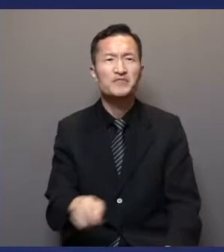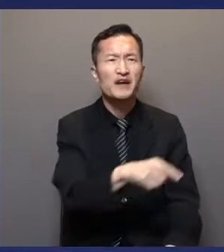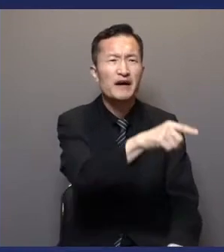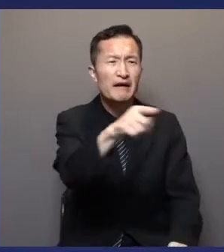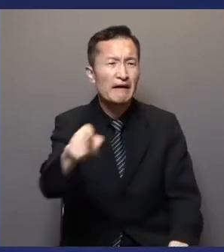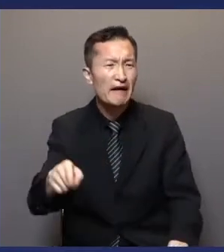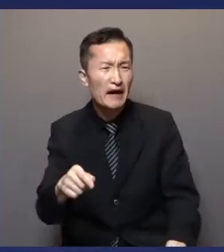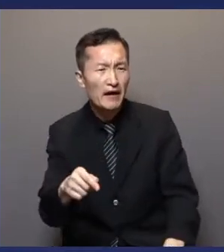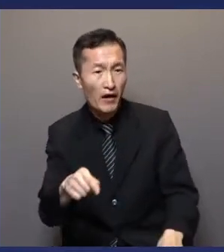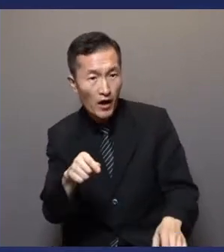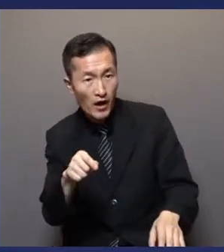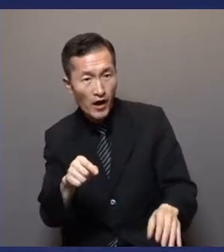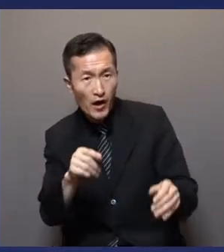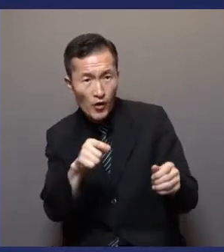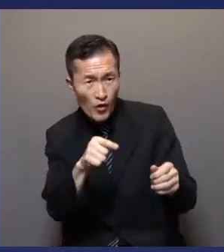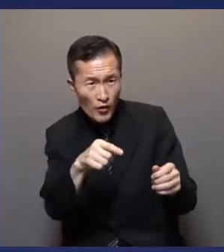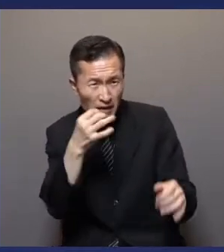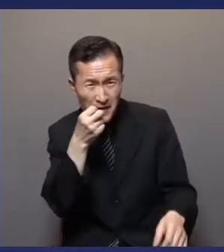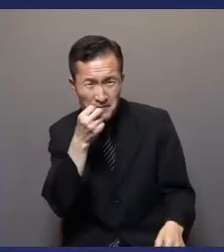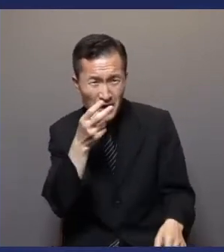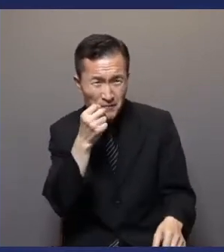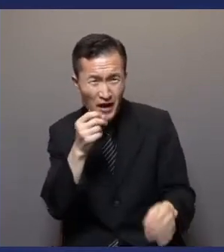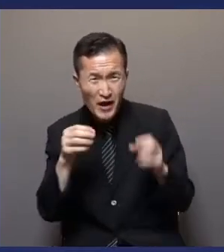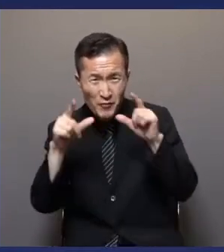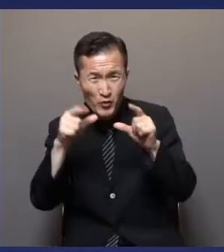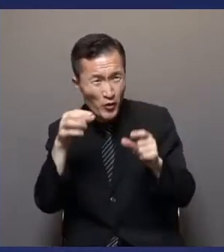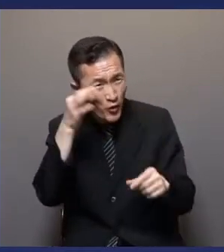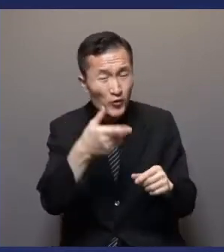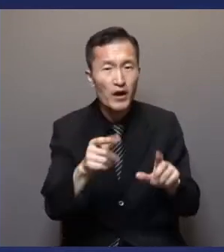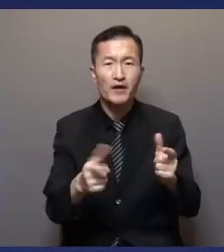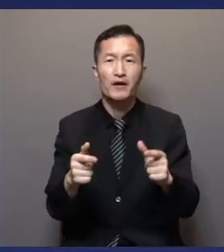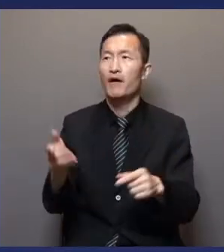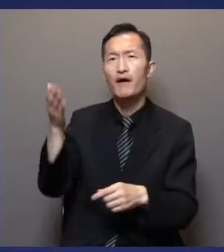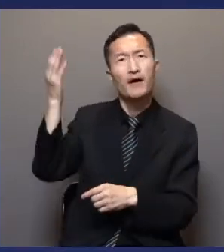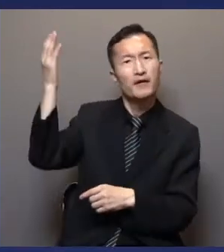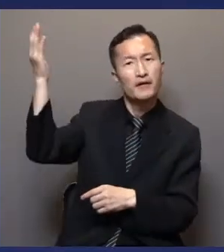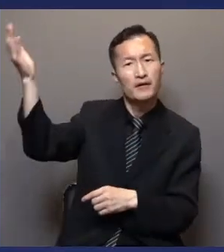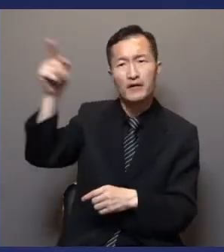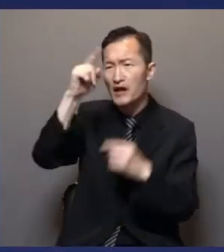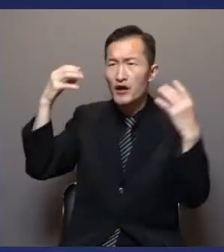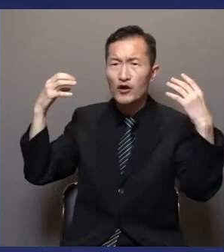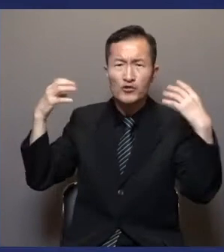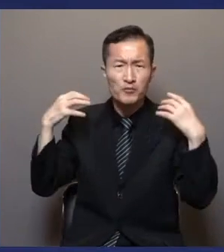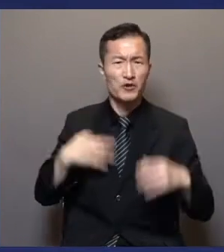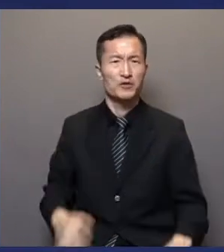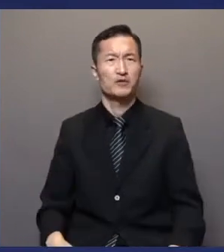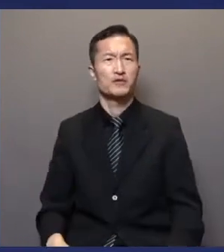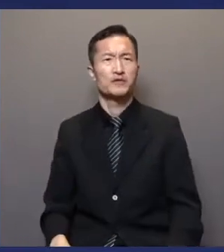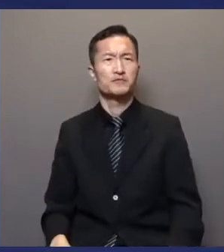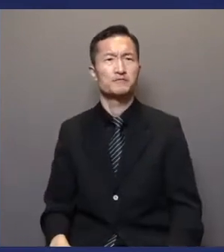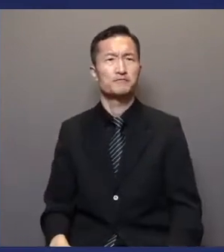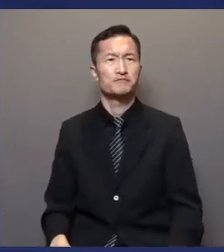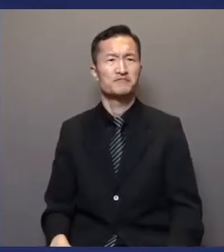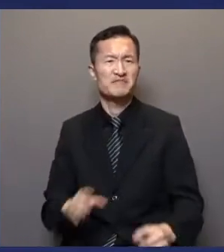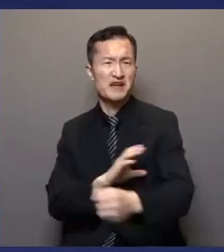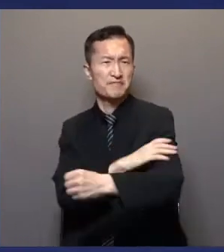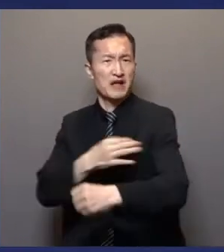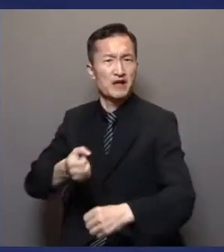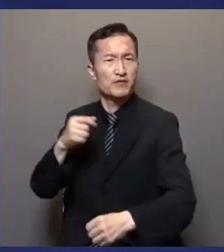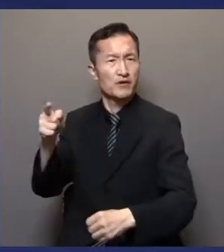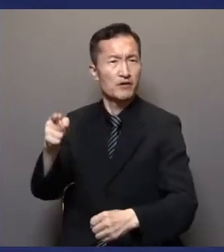냄새나는 옷으로는 들어갈 수가 없습니다. 저들은 집권 여당입니다. 옷을 여러 벌 갈아입을 수 있습니다. 그러나 우리는 단벌